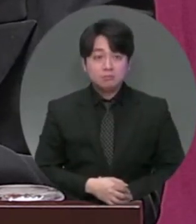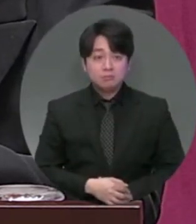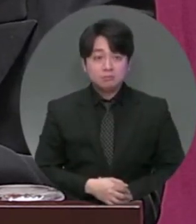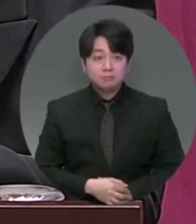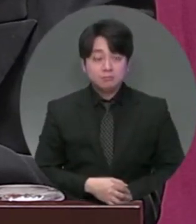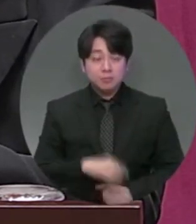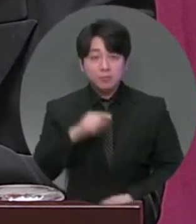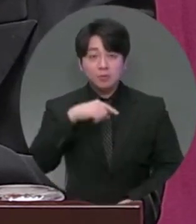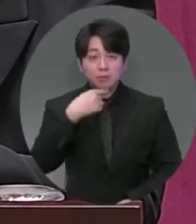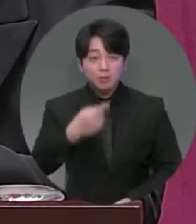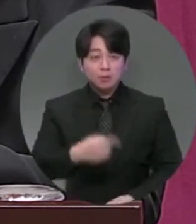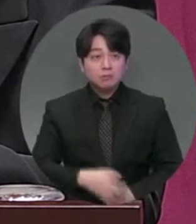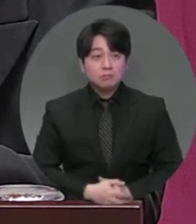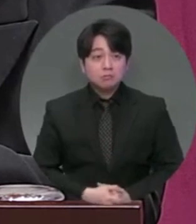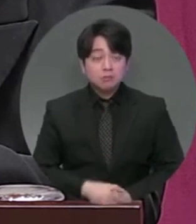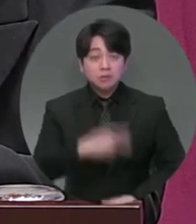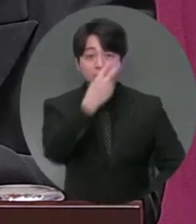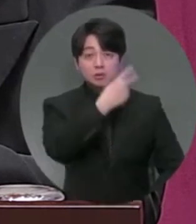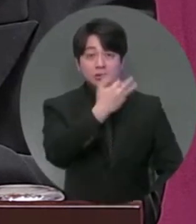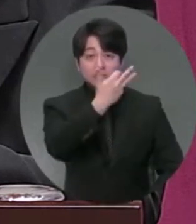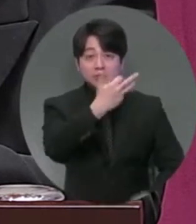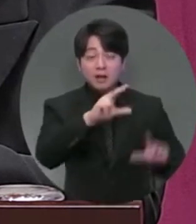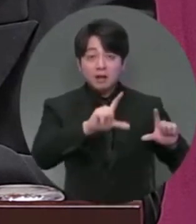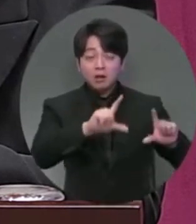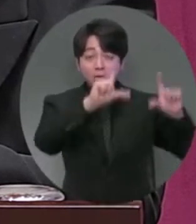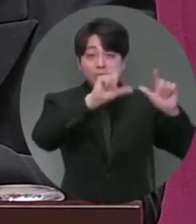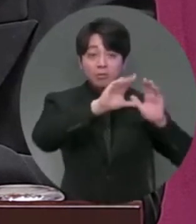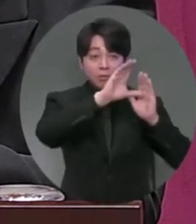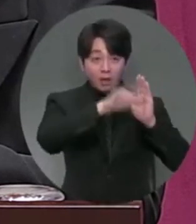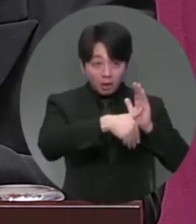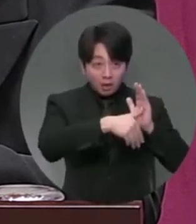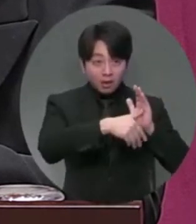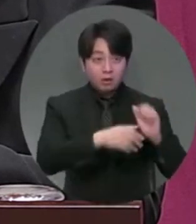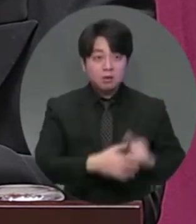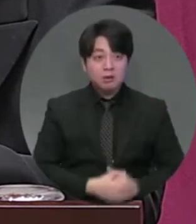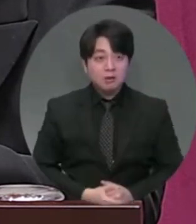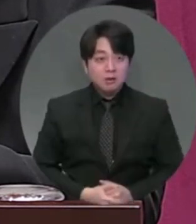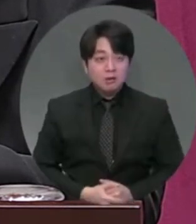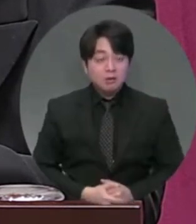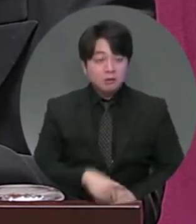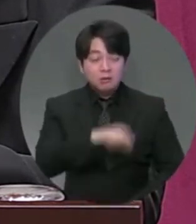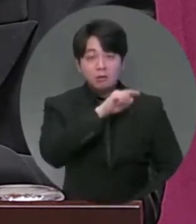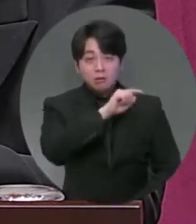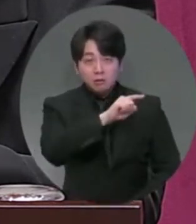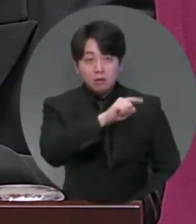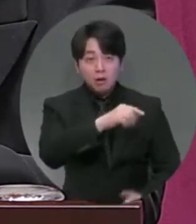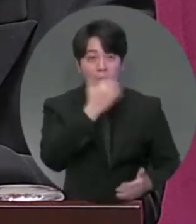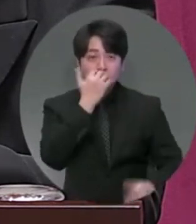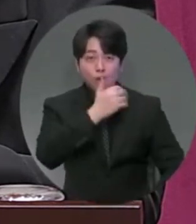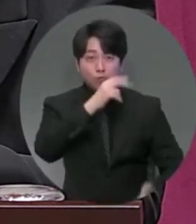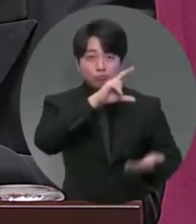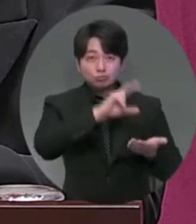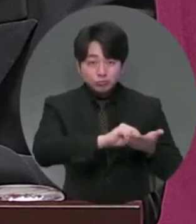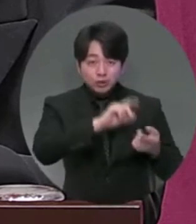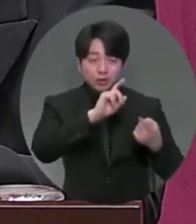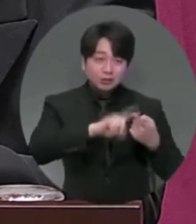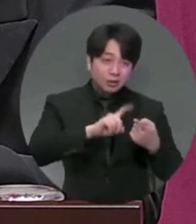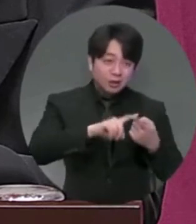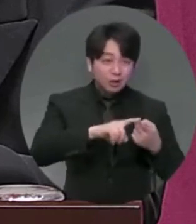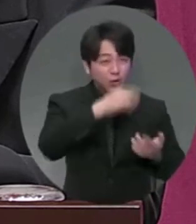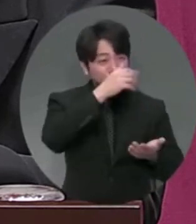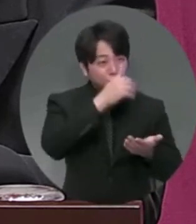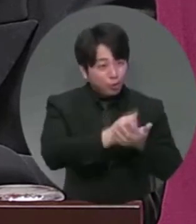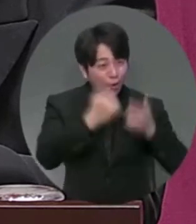스웨덴은 2018년인데 2018년에 도입될 당시에 너무 낮았고요 그런 공분의 분위기 때문에